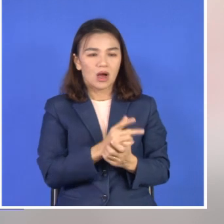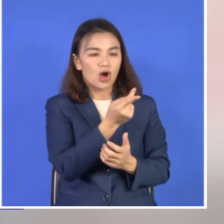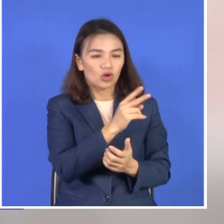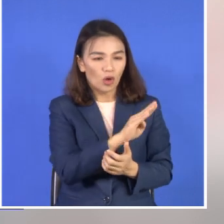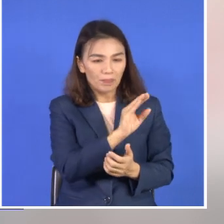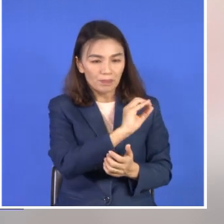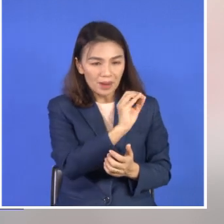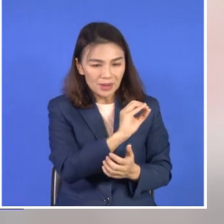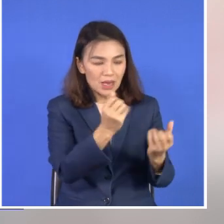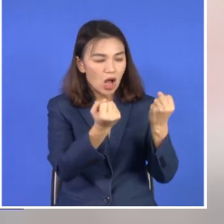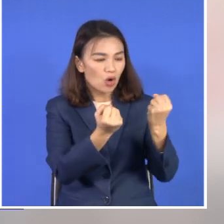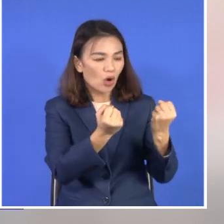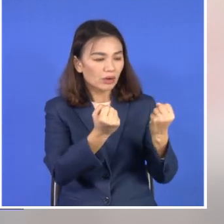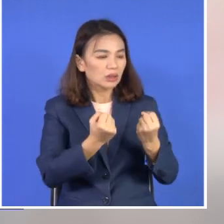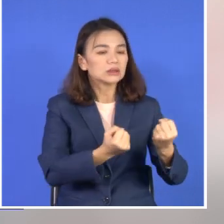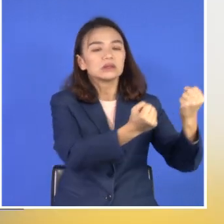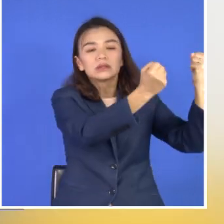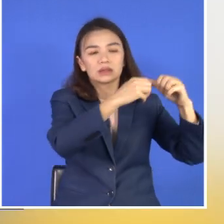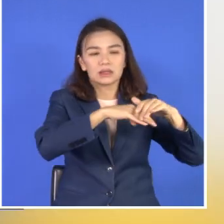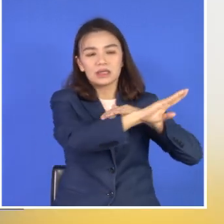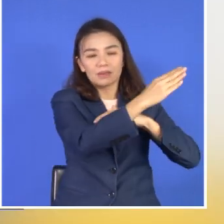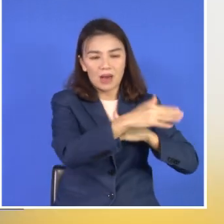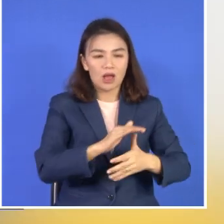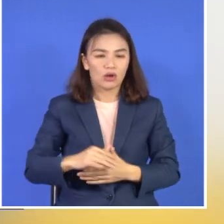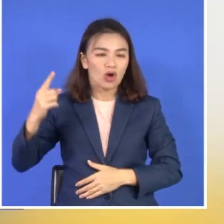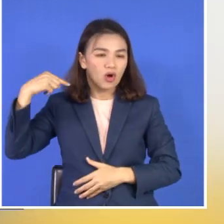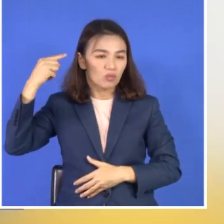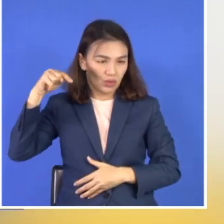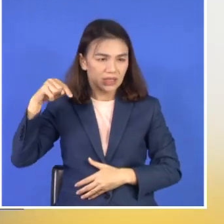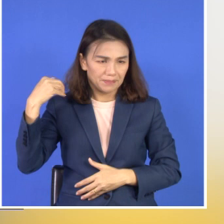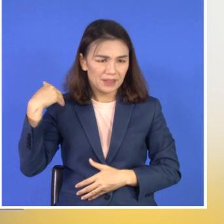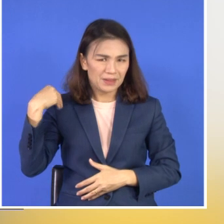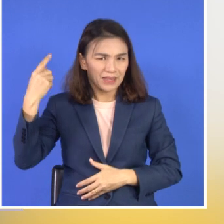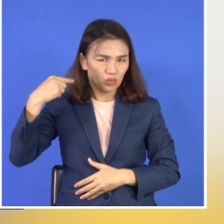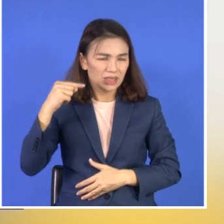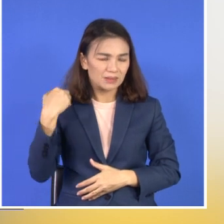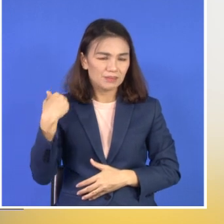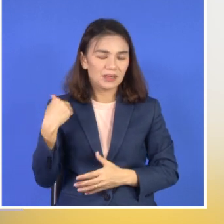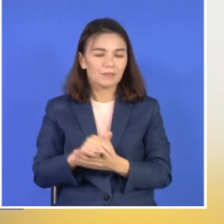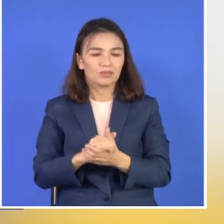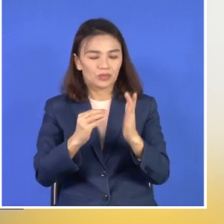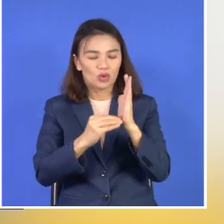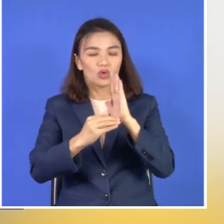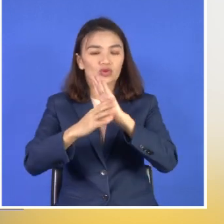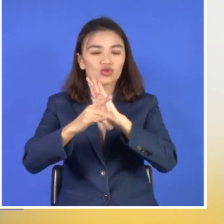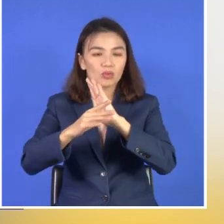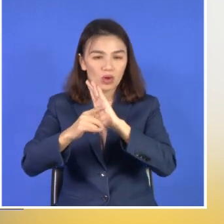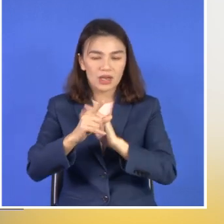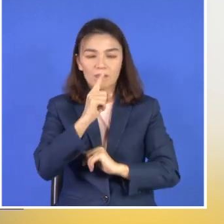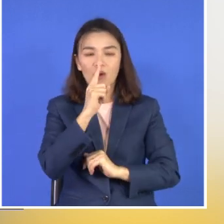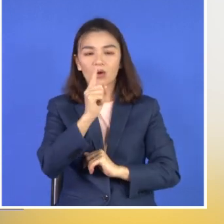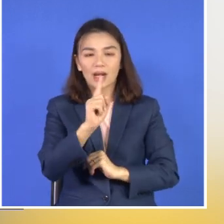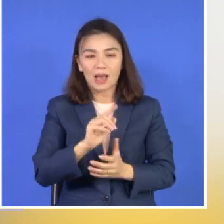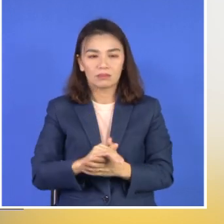คะนี่นะคะผู้เสียหายอีกกลุ่มนึงเป็นผู้หญิงนะคะเธอไม่ได้หลอกให้ผู้ชายผู้หญิงในพื้นที่จังหวัดชลบุรีถูกอ้างว่า